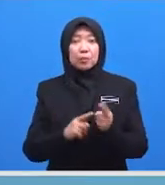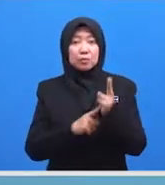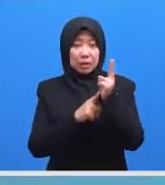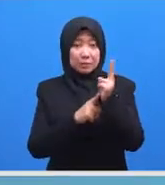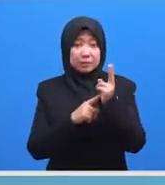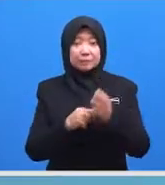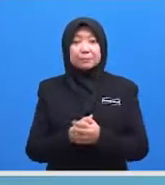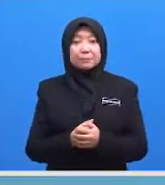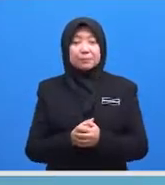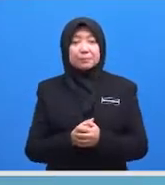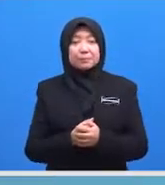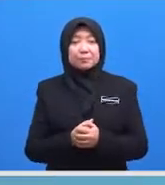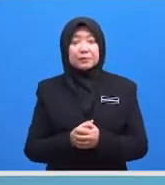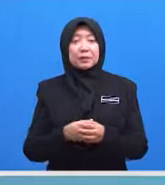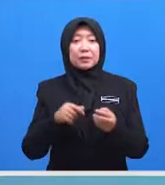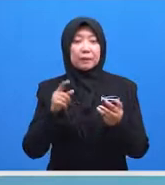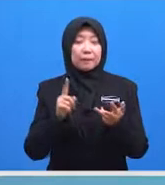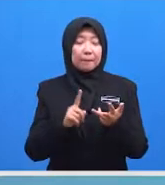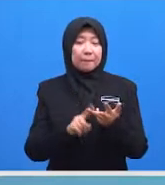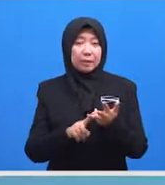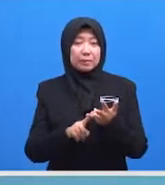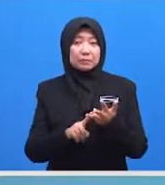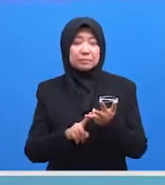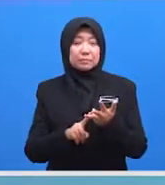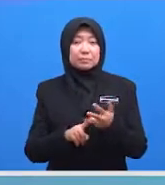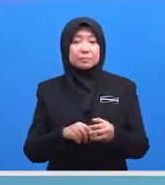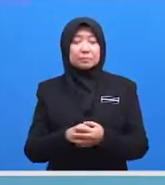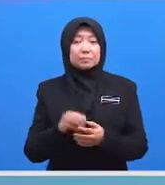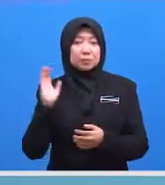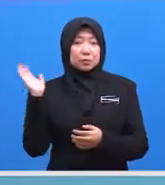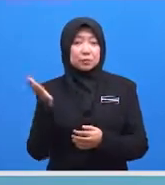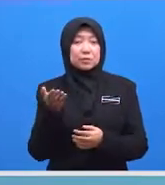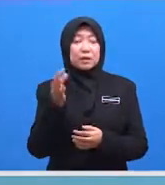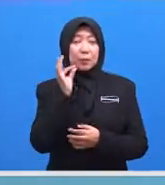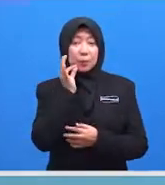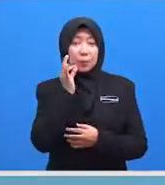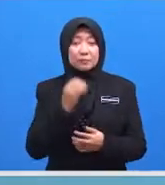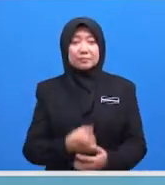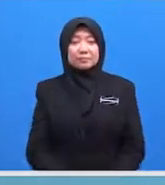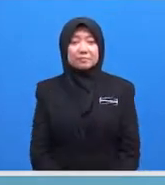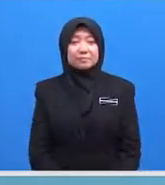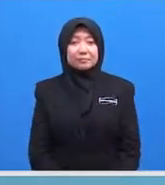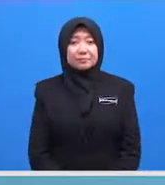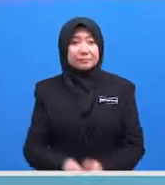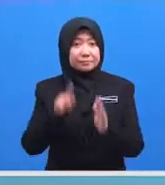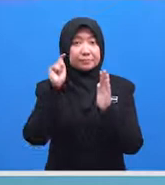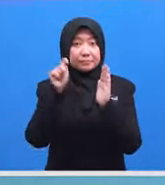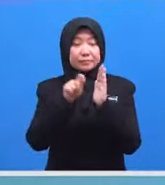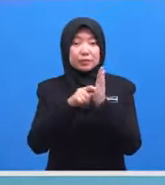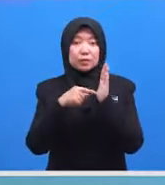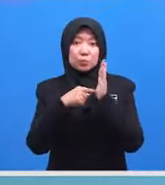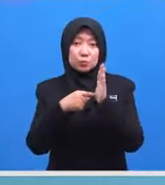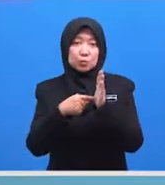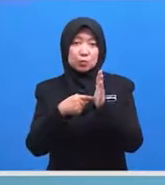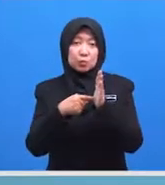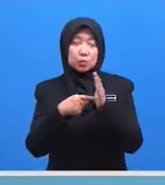sekali, aliran keempat, pencuci mulut. Berdasarkan carta alir ini menunjukkan pembuka